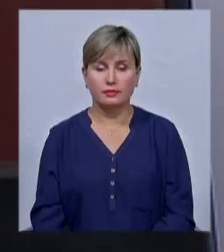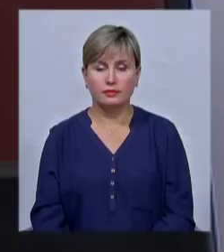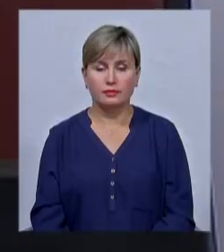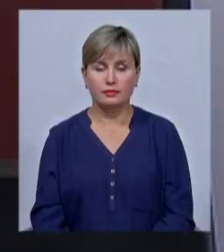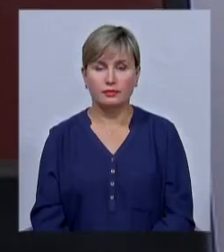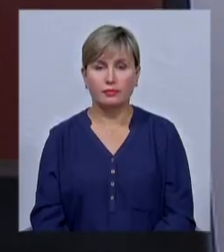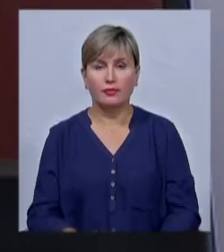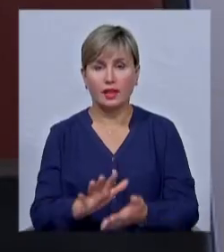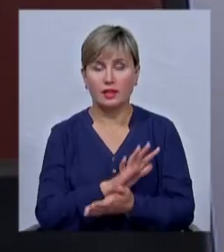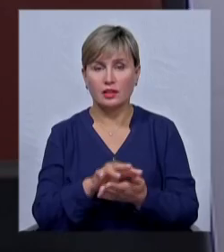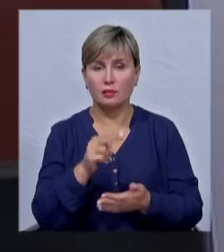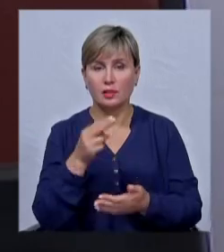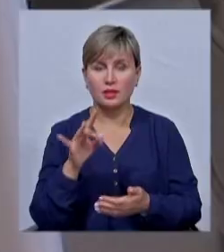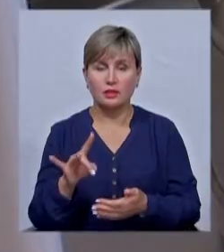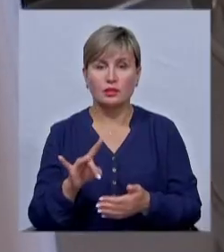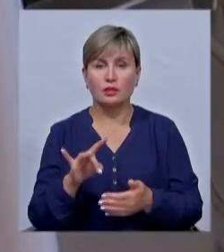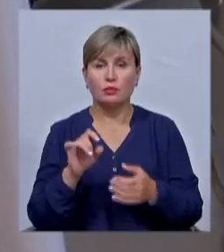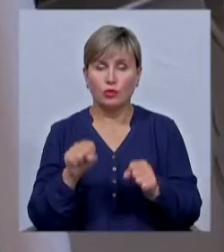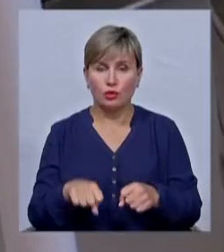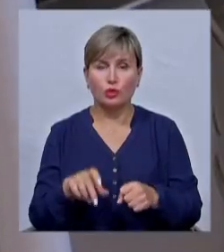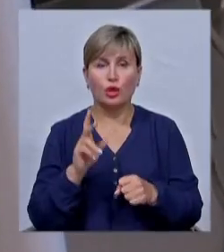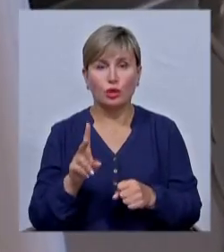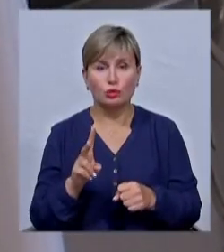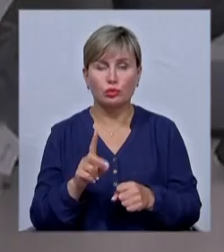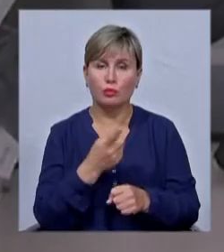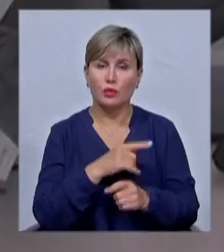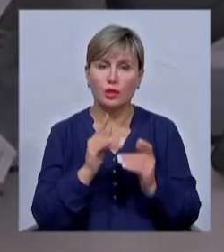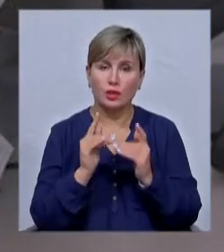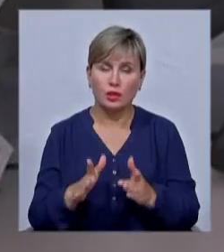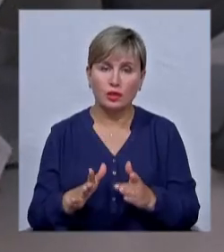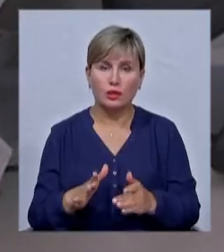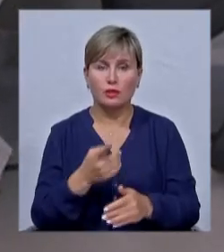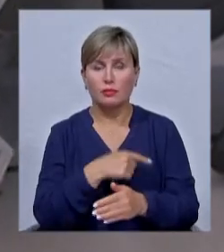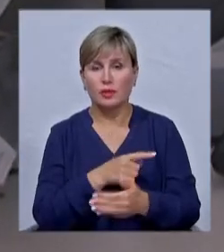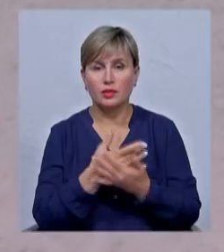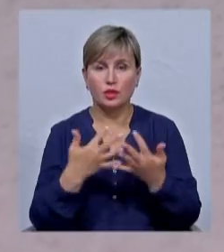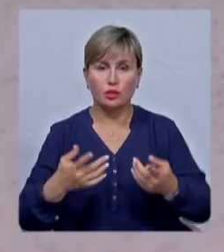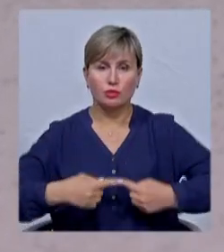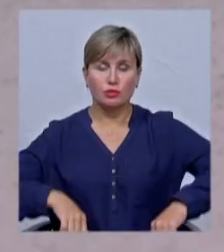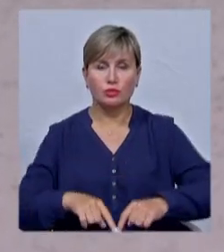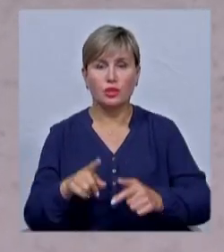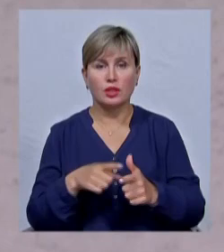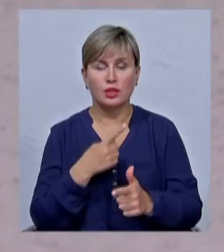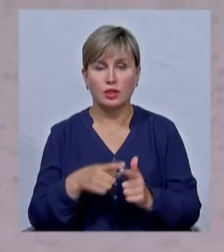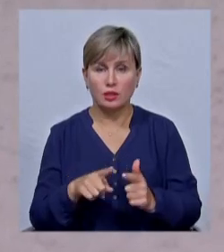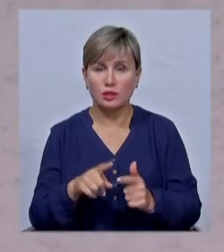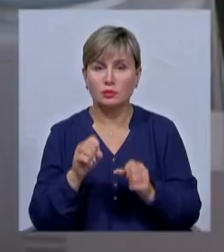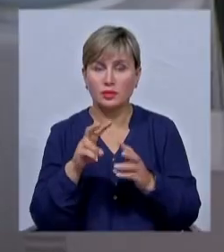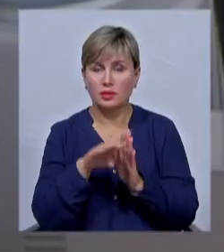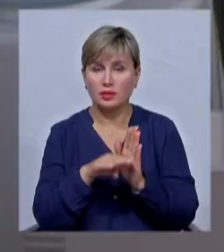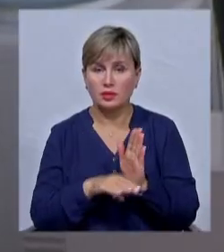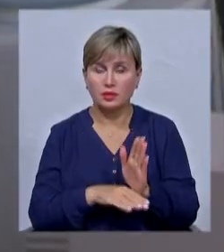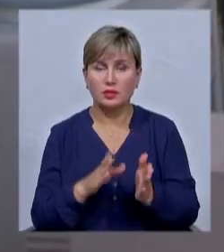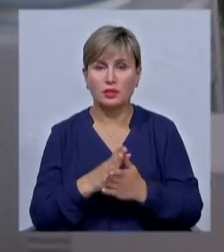бесплатный пациент с полагается тем кто плановой или экстренно направляется медико-санитарное учреждении или стационар в этом списке есть